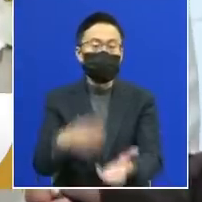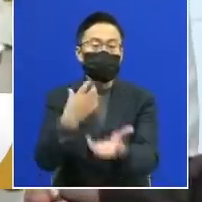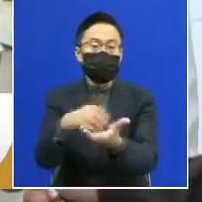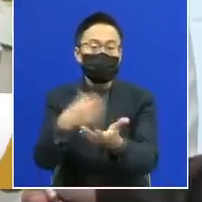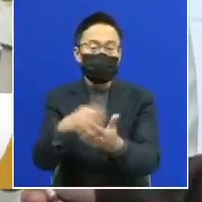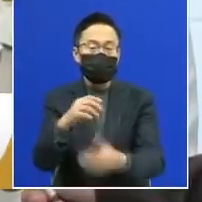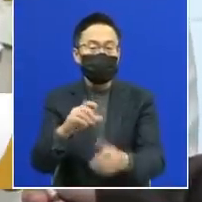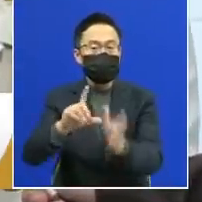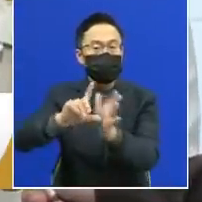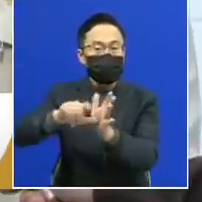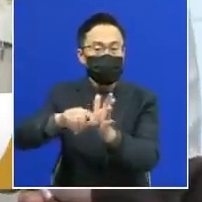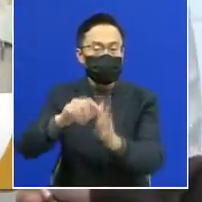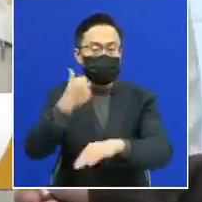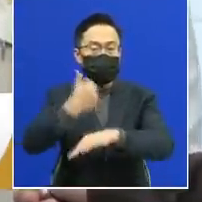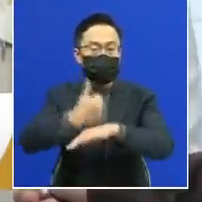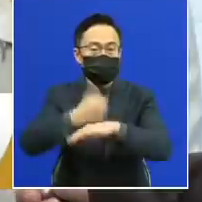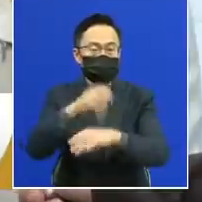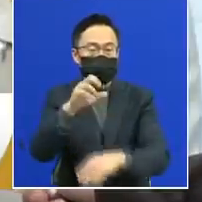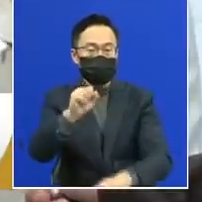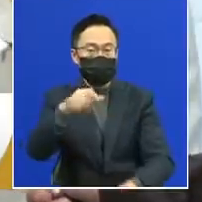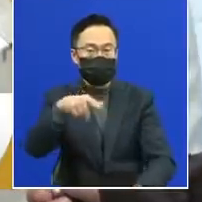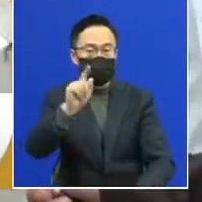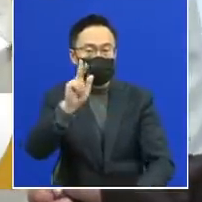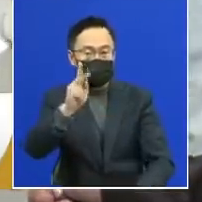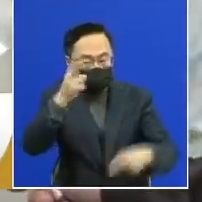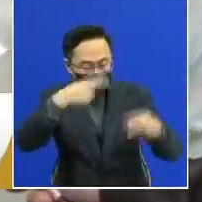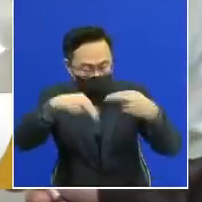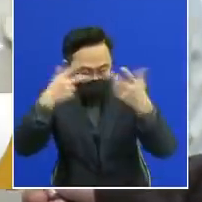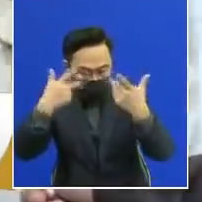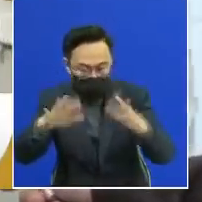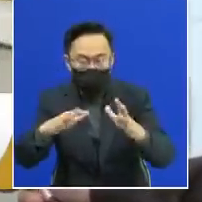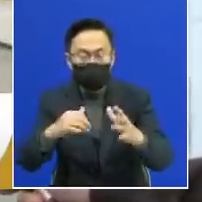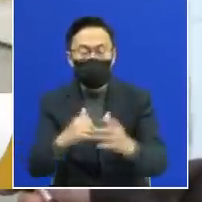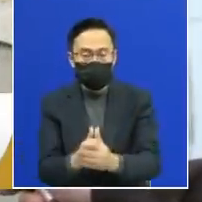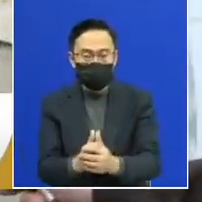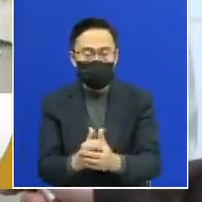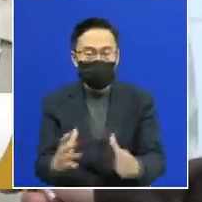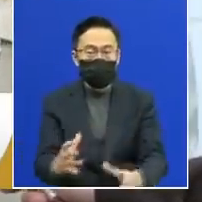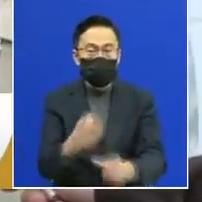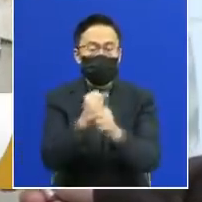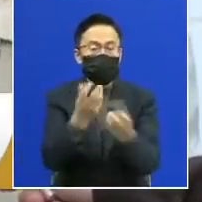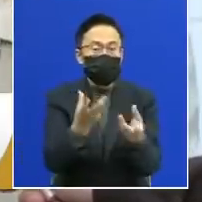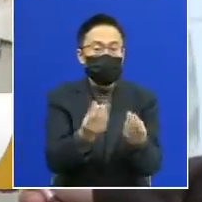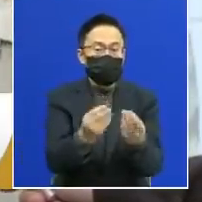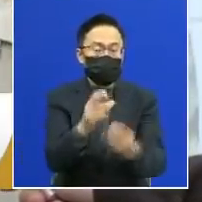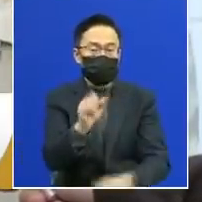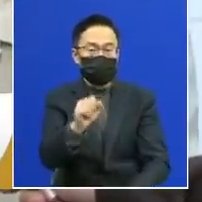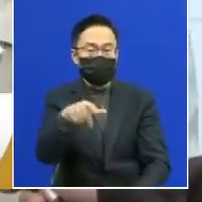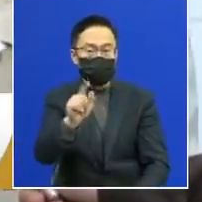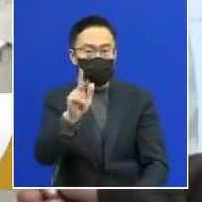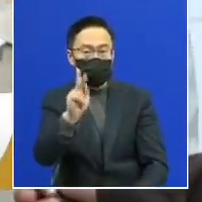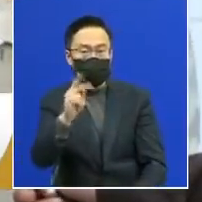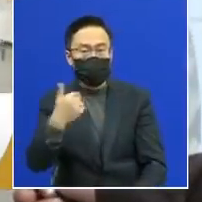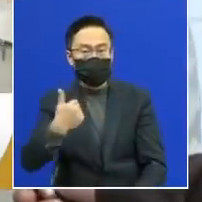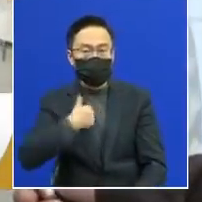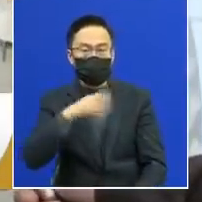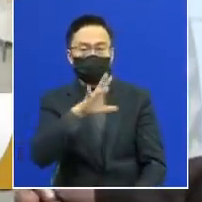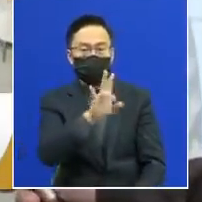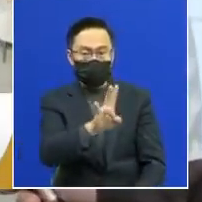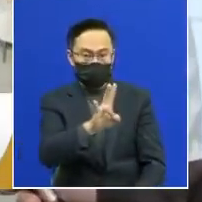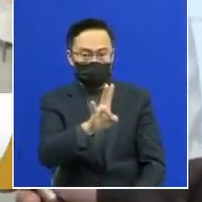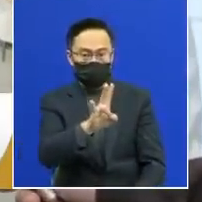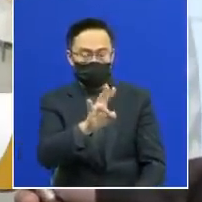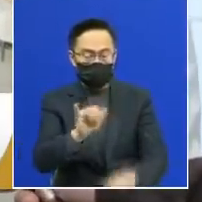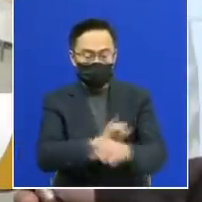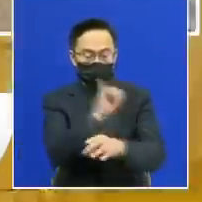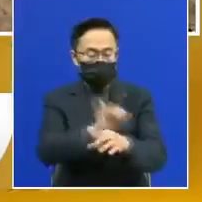ก.ไปตรวจสอบพบว่ามีการเข้าไปอยู่ในพื้นที่สปก.เพียง7ไร่เนี่ยนอกเหนือจากนั้นเป็น